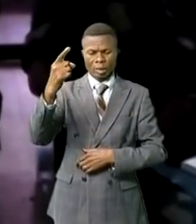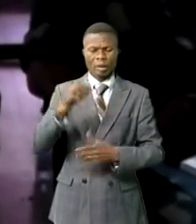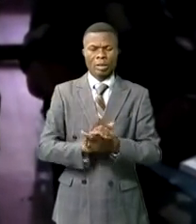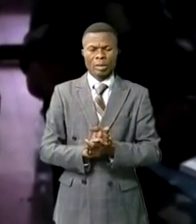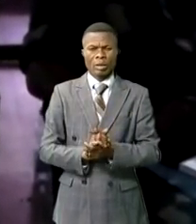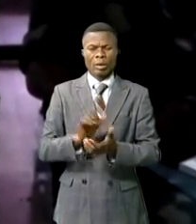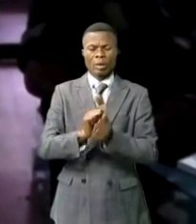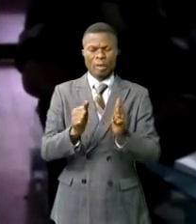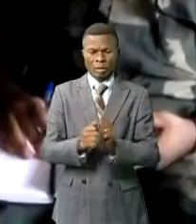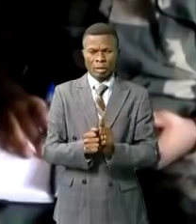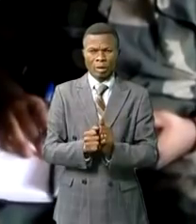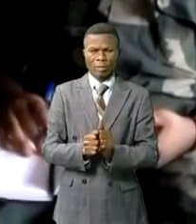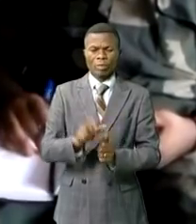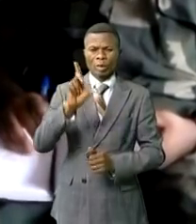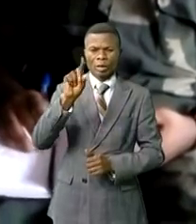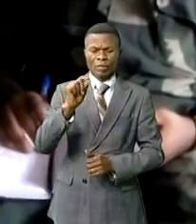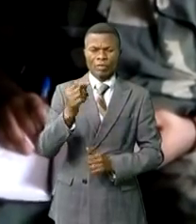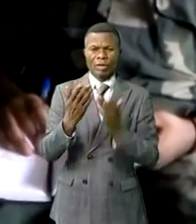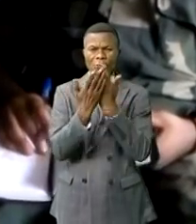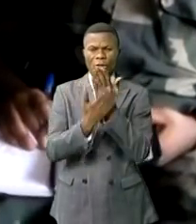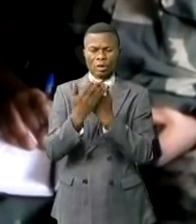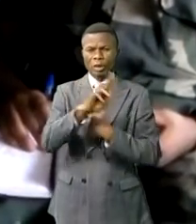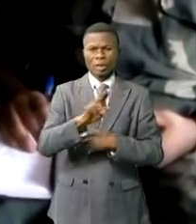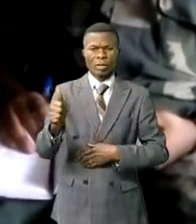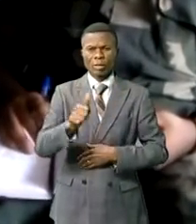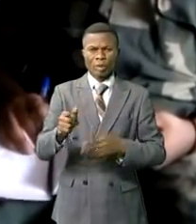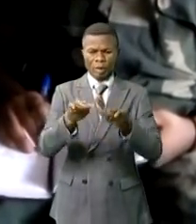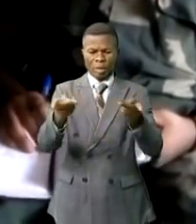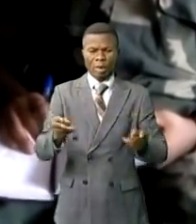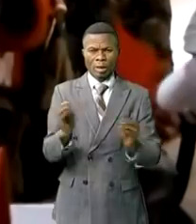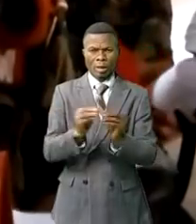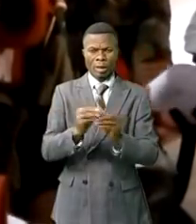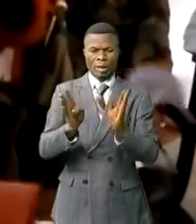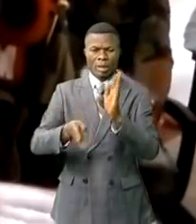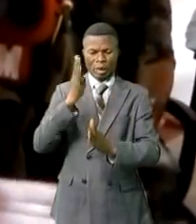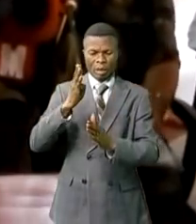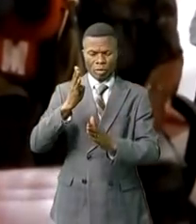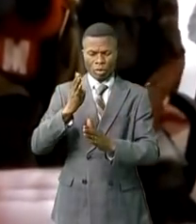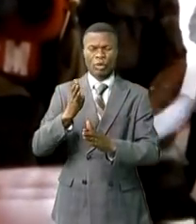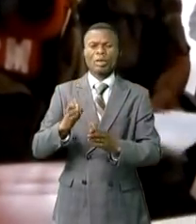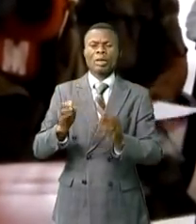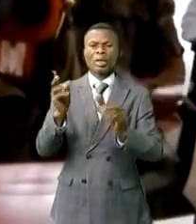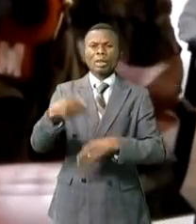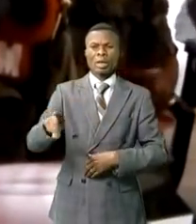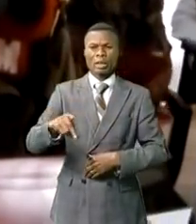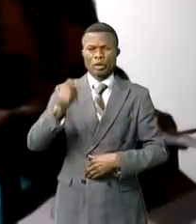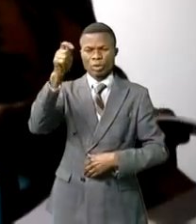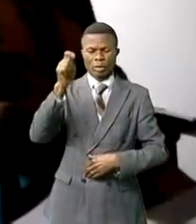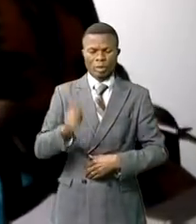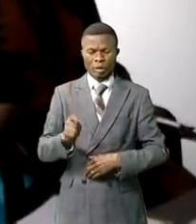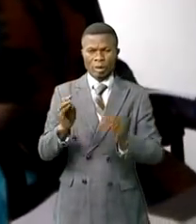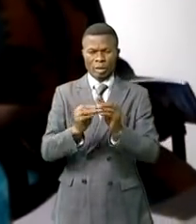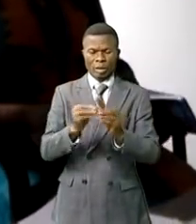torture. C'était le 20 juillet 2021 à la salle des réunions de la 14e région militaire. Au cours de cet atelier,